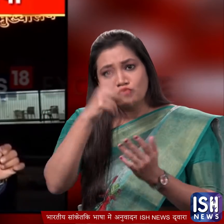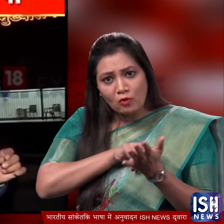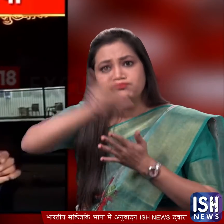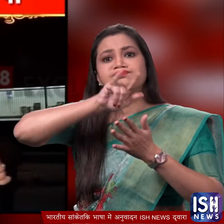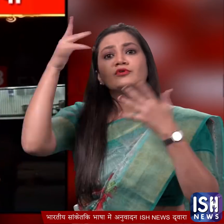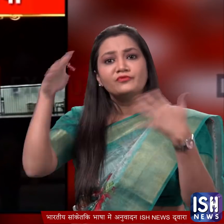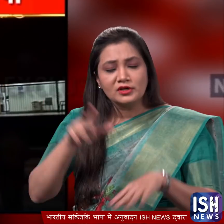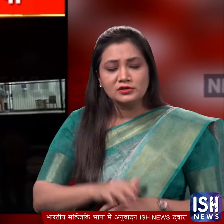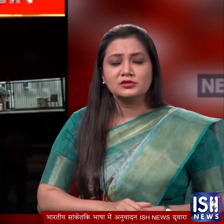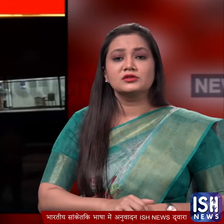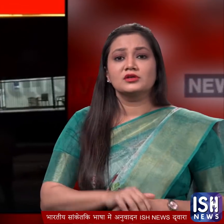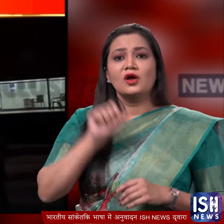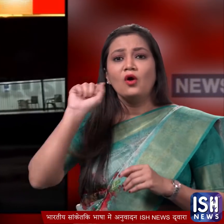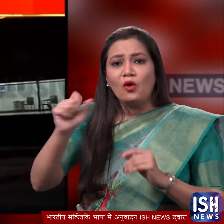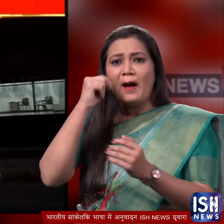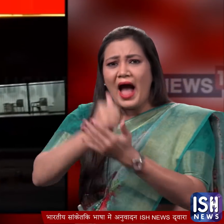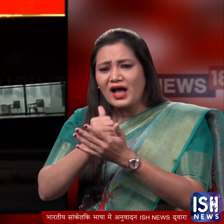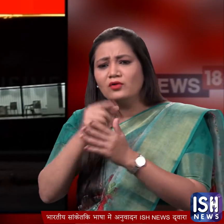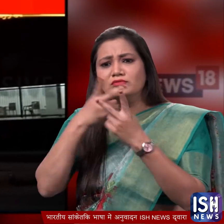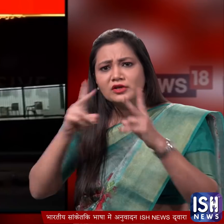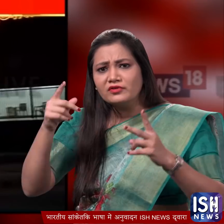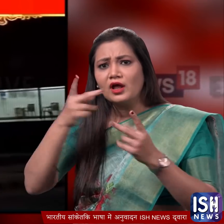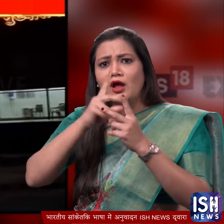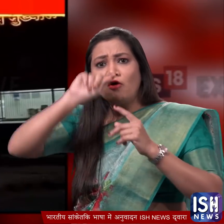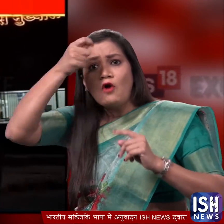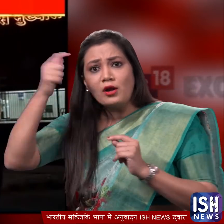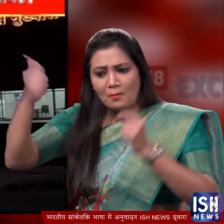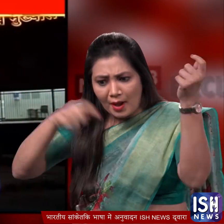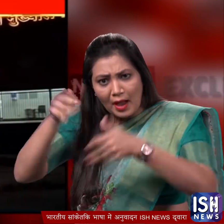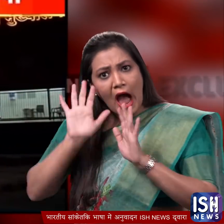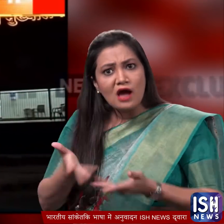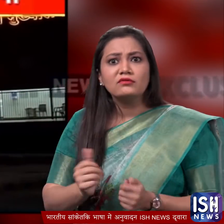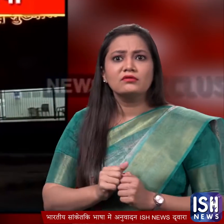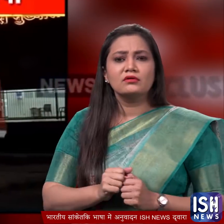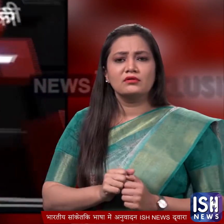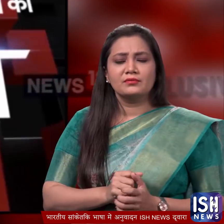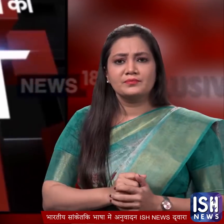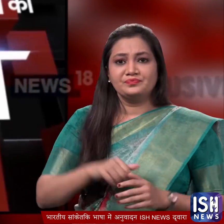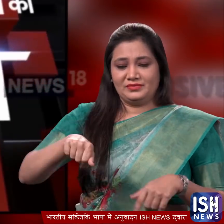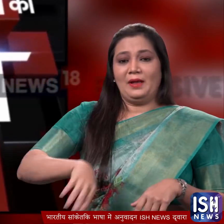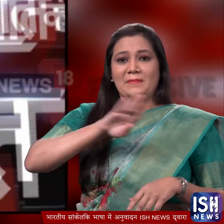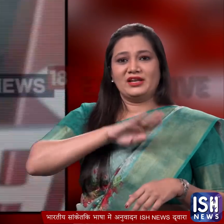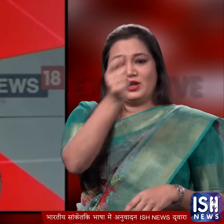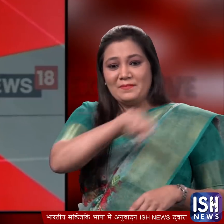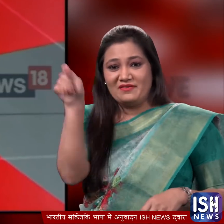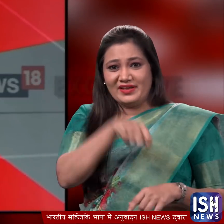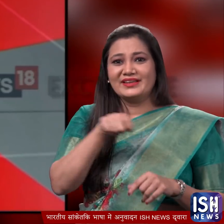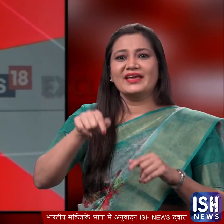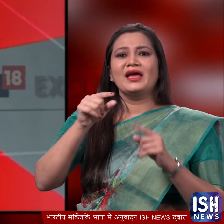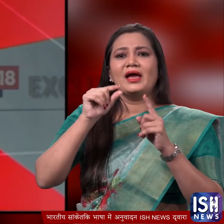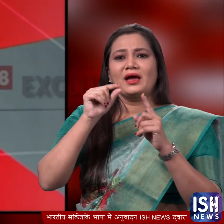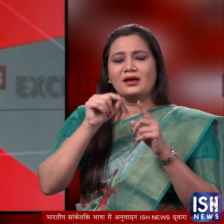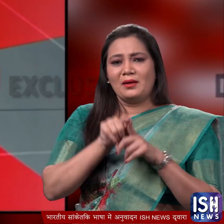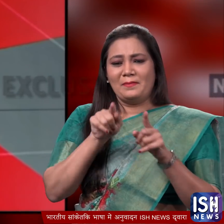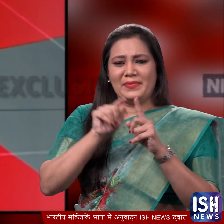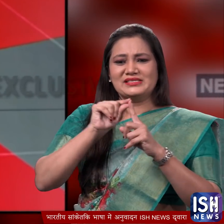विदेश यात्राएं की हैं और अजीजुल हक के बैंक खातों में कई अन्य देशों से रकम भी आई है। महाराष्ट्र के भिवंडी में पंचायत